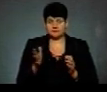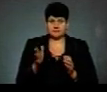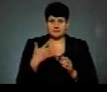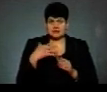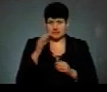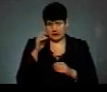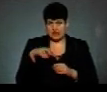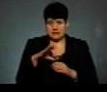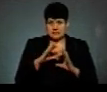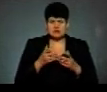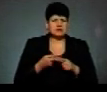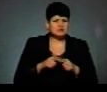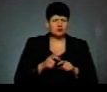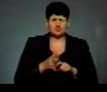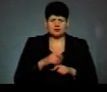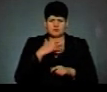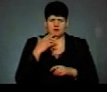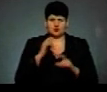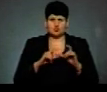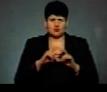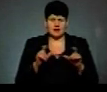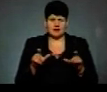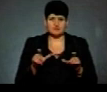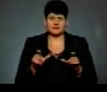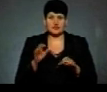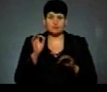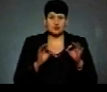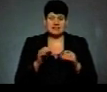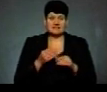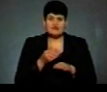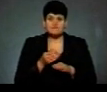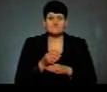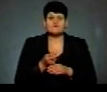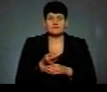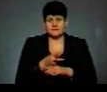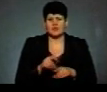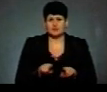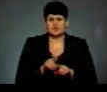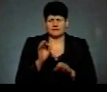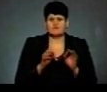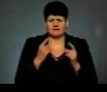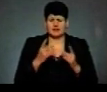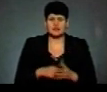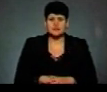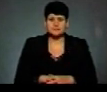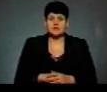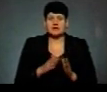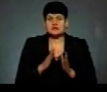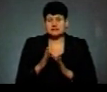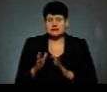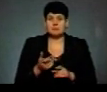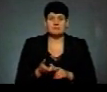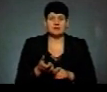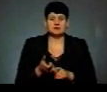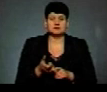світу. Це дуже, дуже багато студентів, і, звісно, і відсоток відрахування великий. Але хочу зазначити, що якщо система